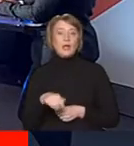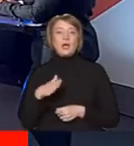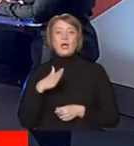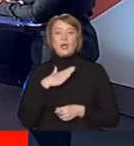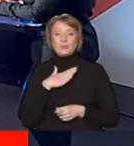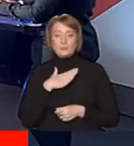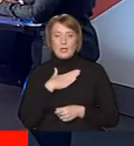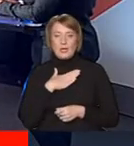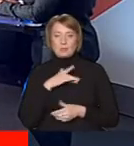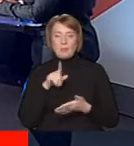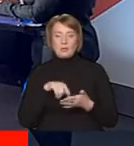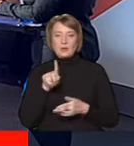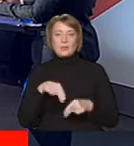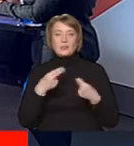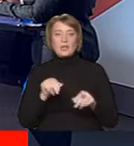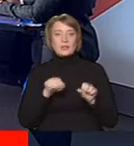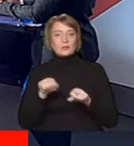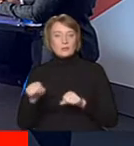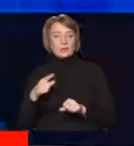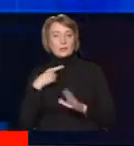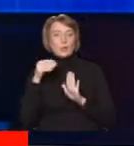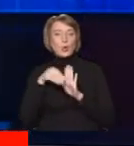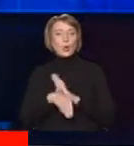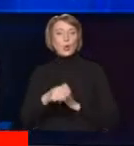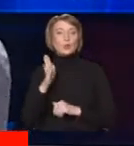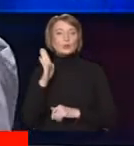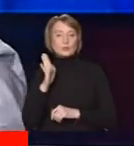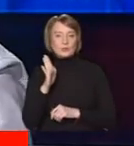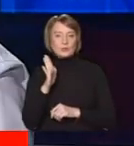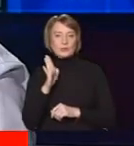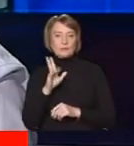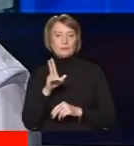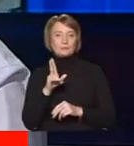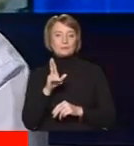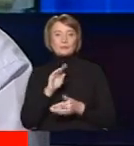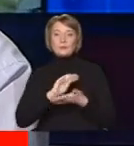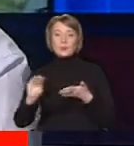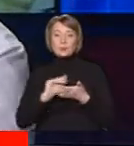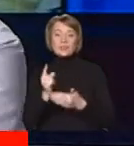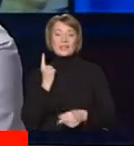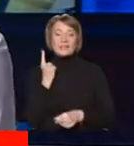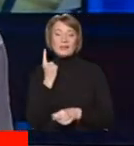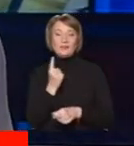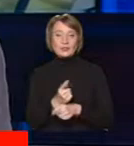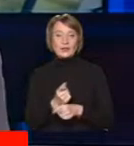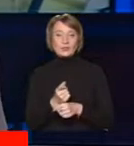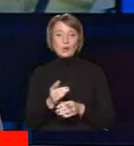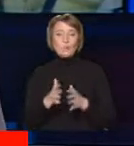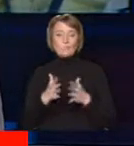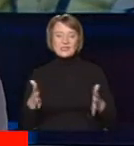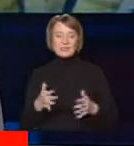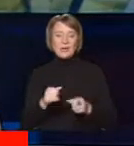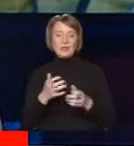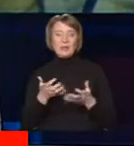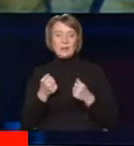дати можливість людям безпосередньо шляхом голосування накладати вето на ті чи інші рішення. Так? І максимально брати участь в управлінні